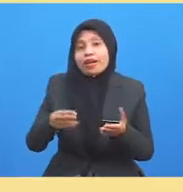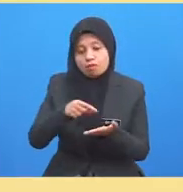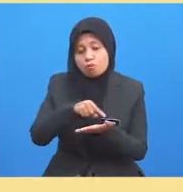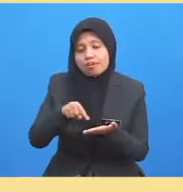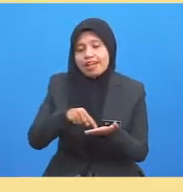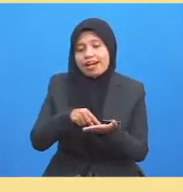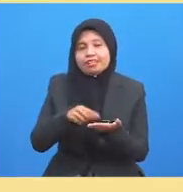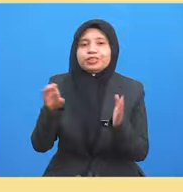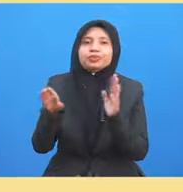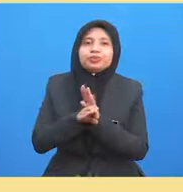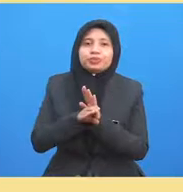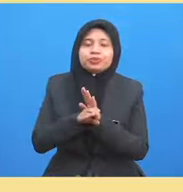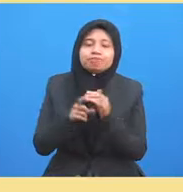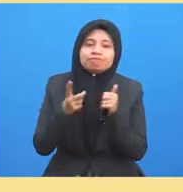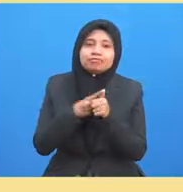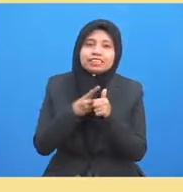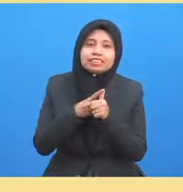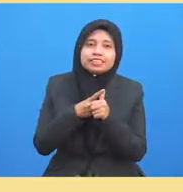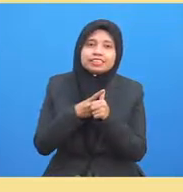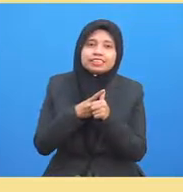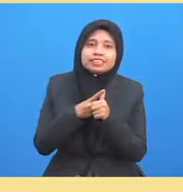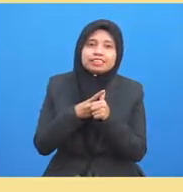olokan. Contohnya,